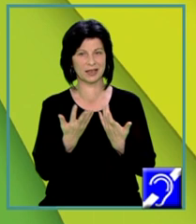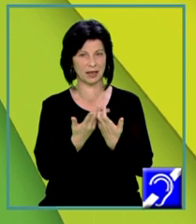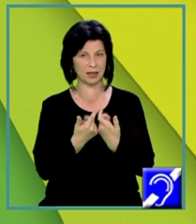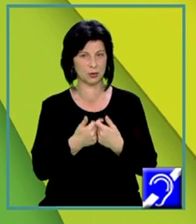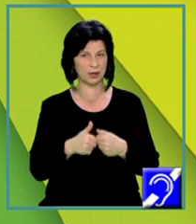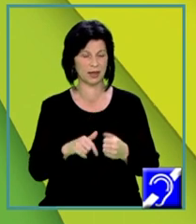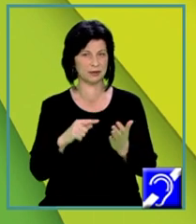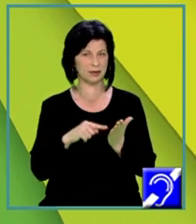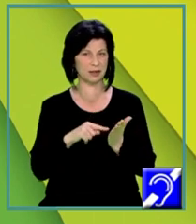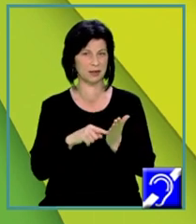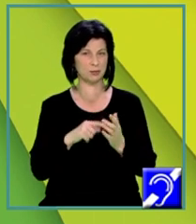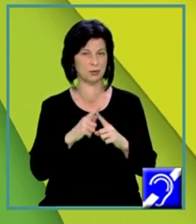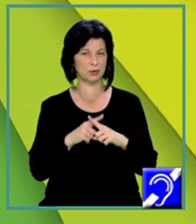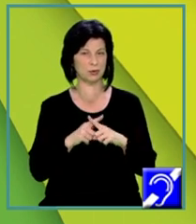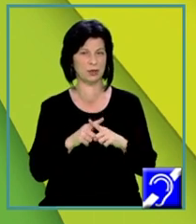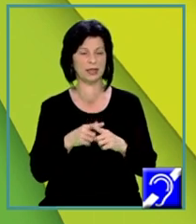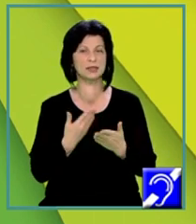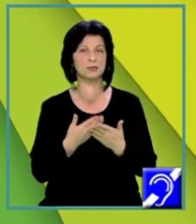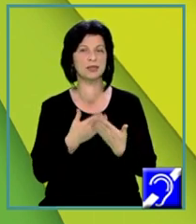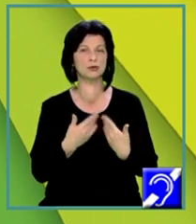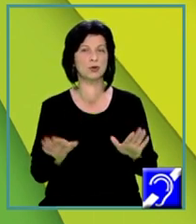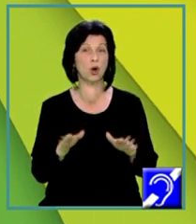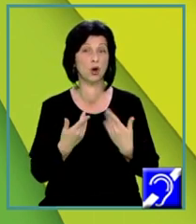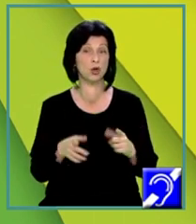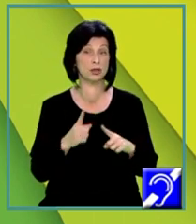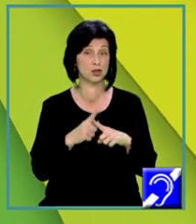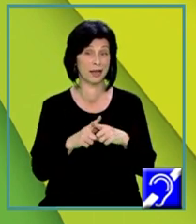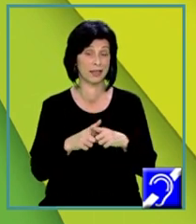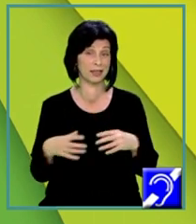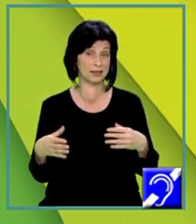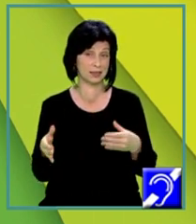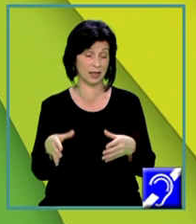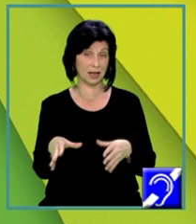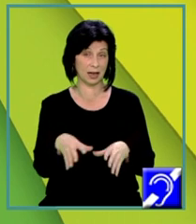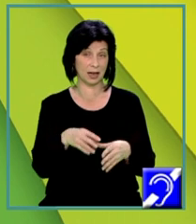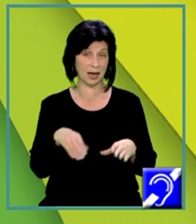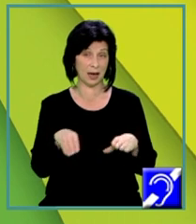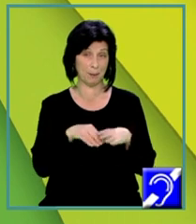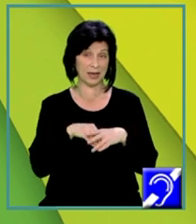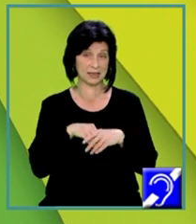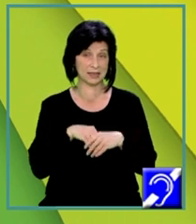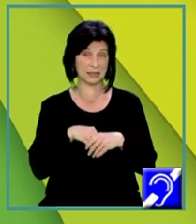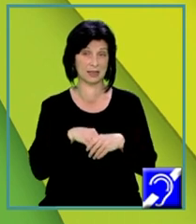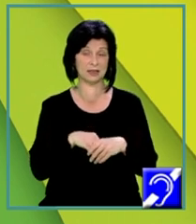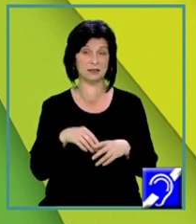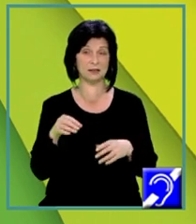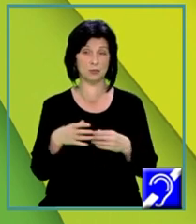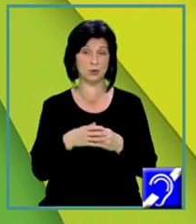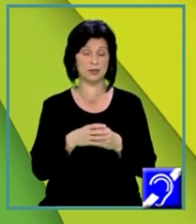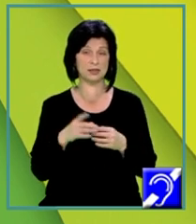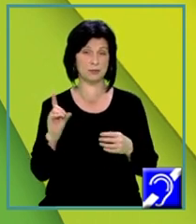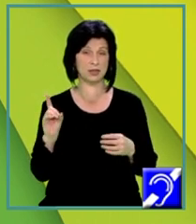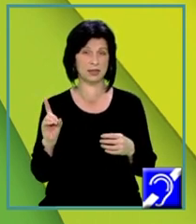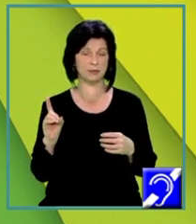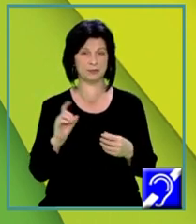afirmația corectă pentru orice extindere Prin urmare avem exclusă o egal la egal oprise adică întradevăr funcția este element neutru